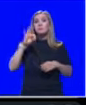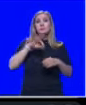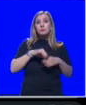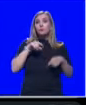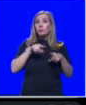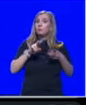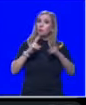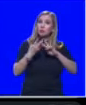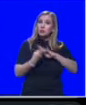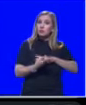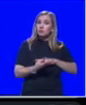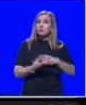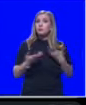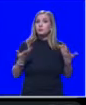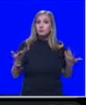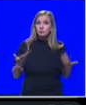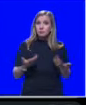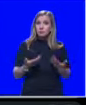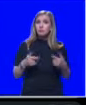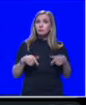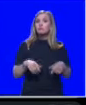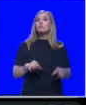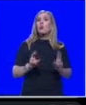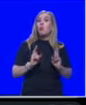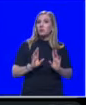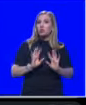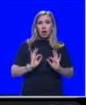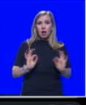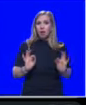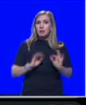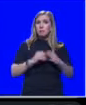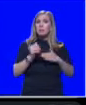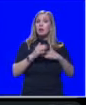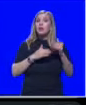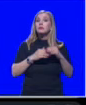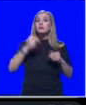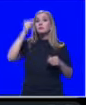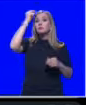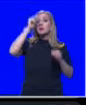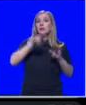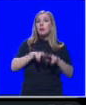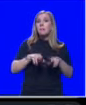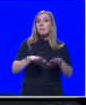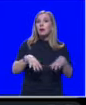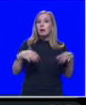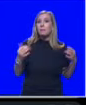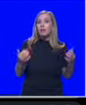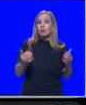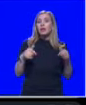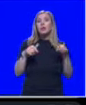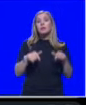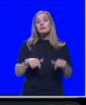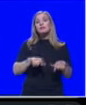да се трансферират, което също обичайна практика за българския парламент. Въпросът е ДПС